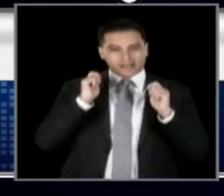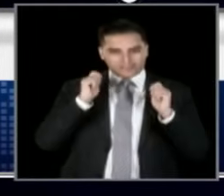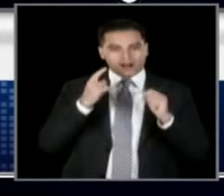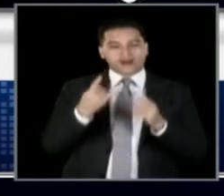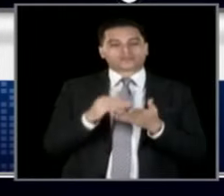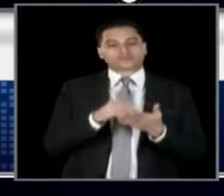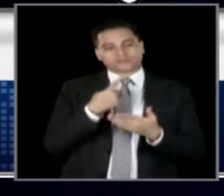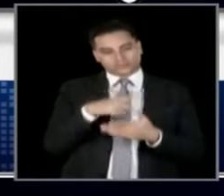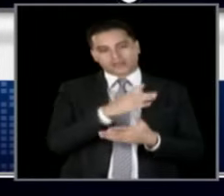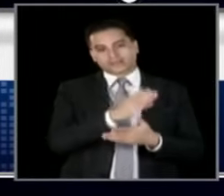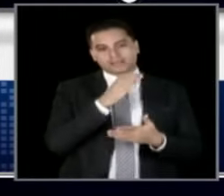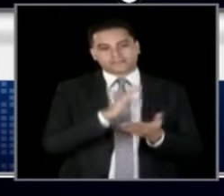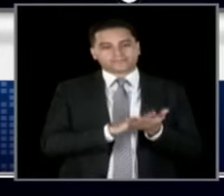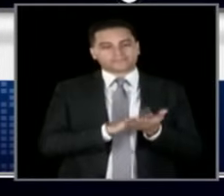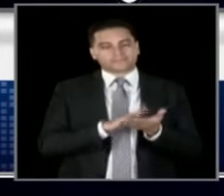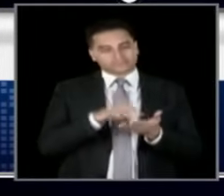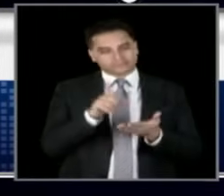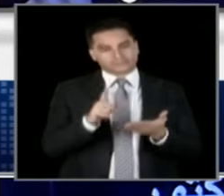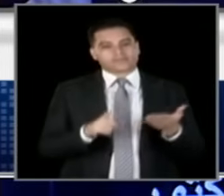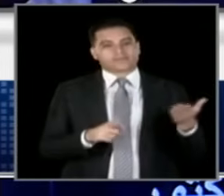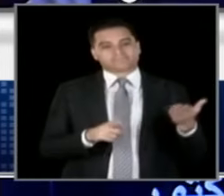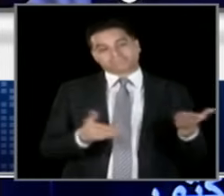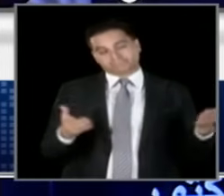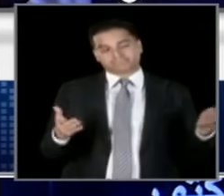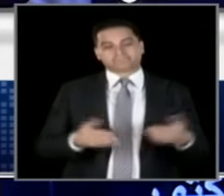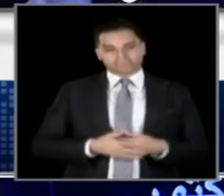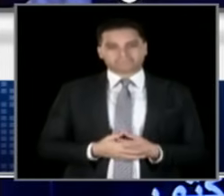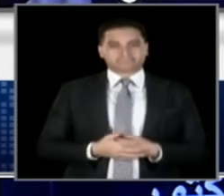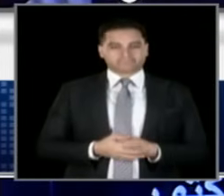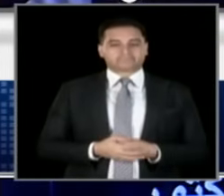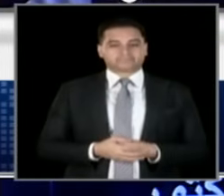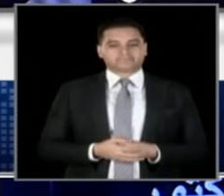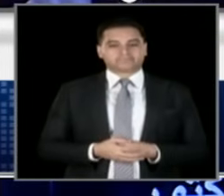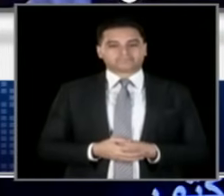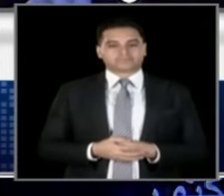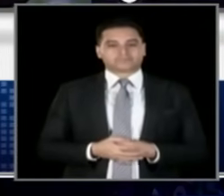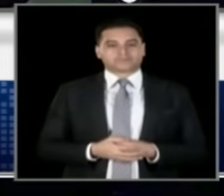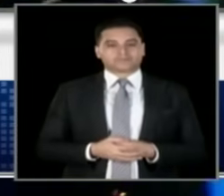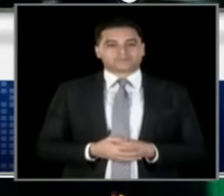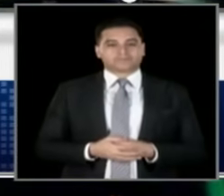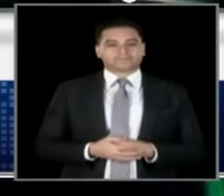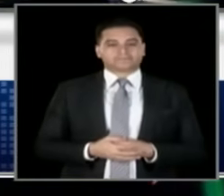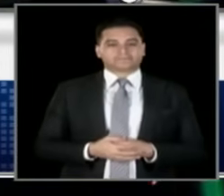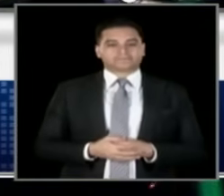10 نقط كرولوس، طبعا المغرب. برافو عليك، إجابة صحيحة.